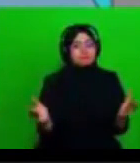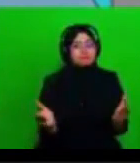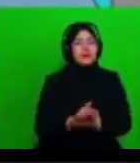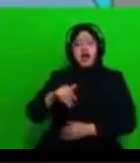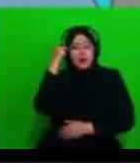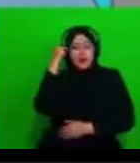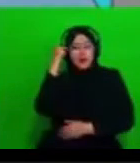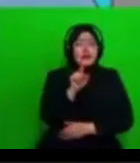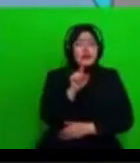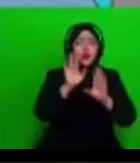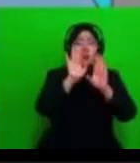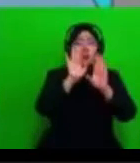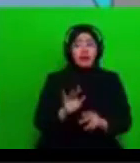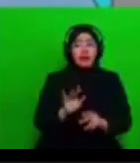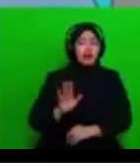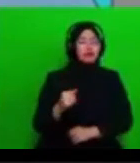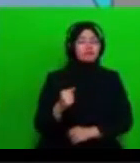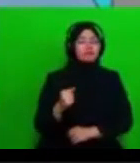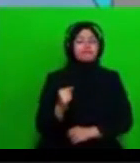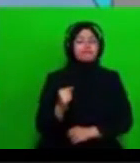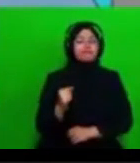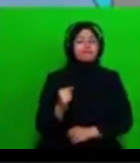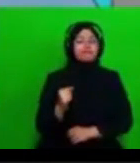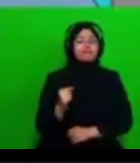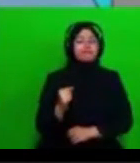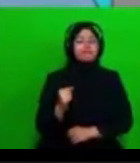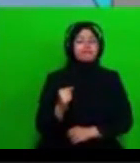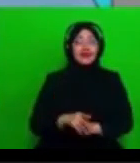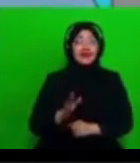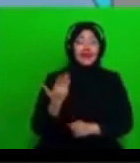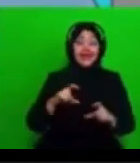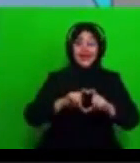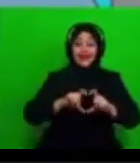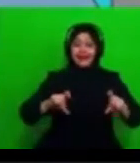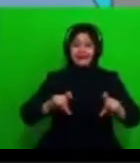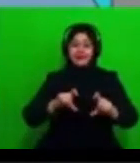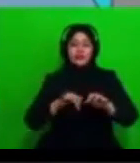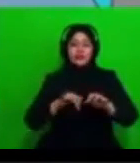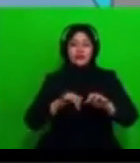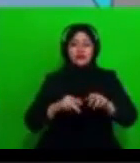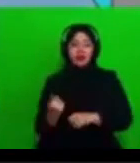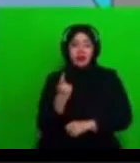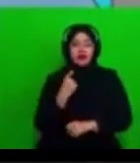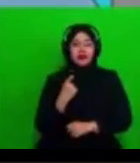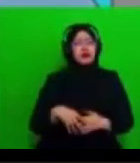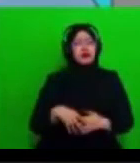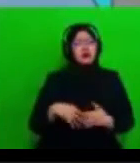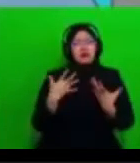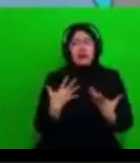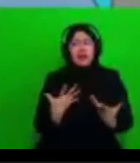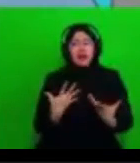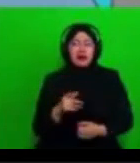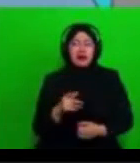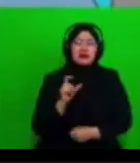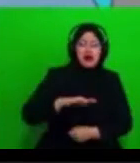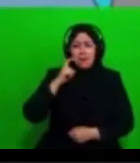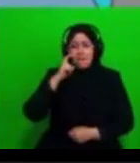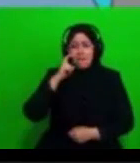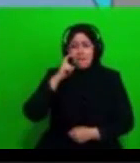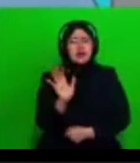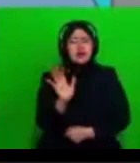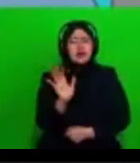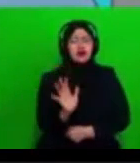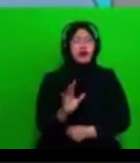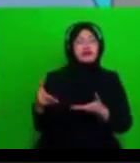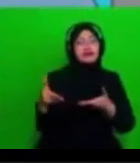satu media saja. Tadi ada pertanyaan di chat box yang mengatakan bagaimana agar anak tidak bosan. Tentu salah